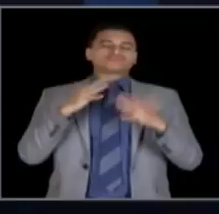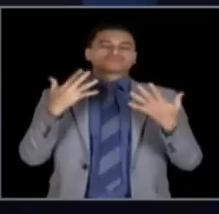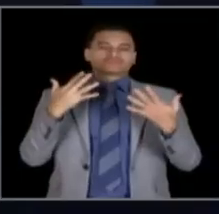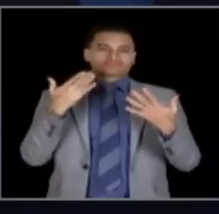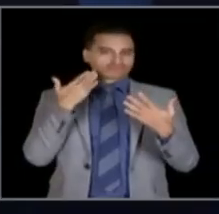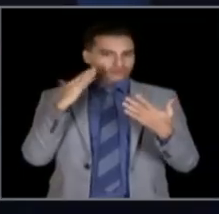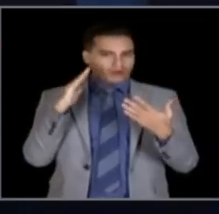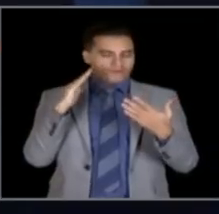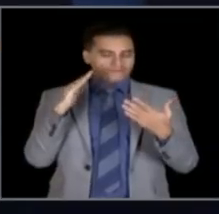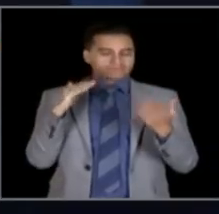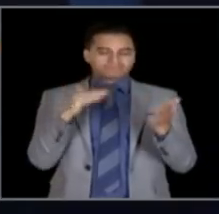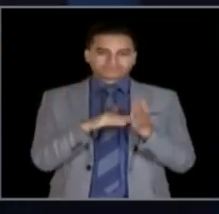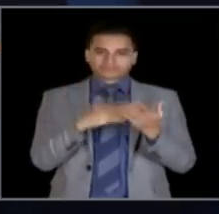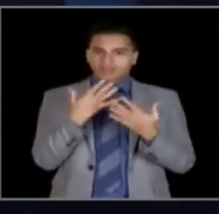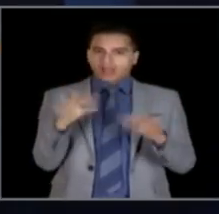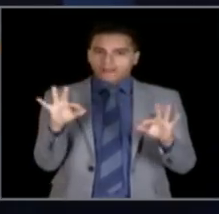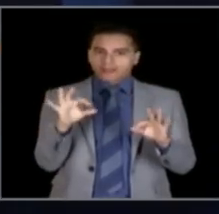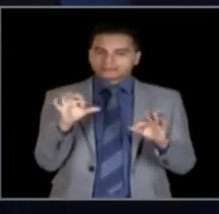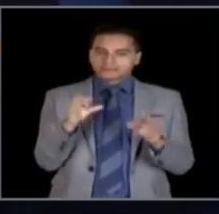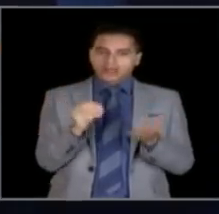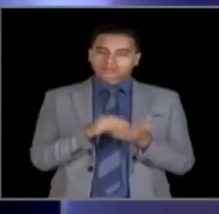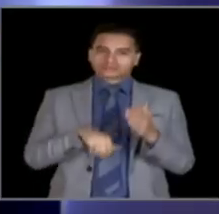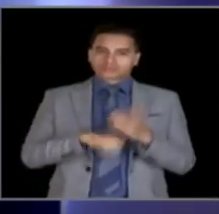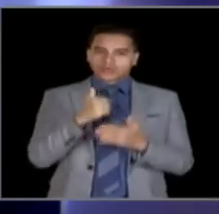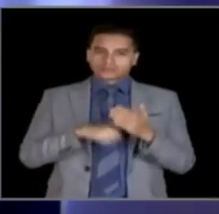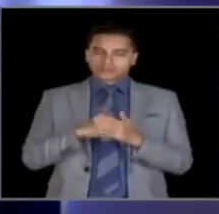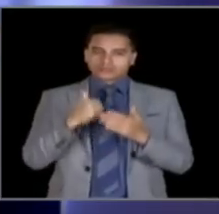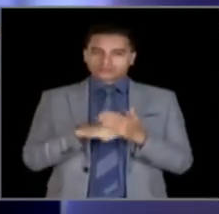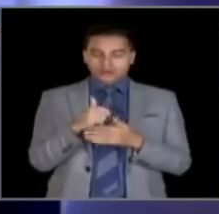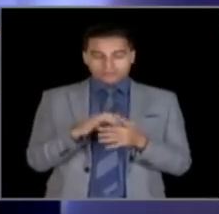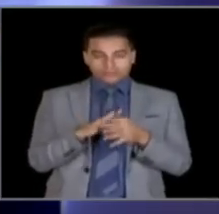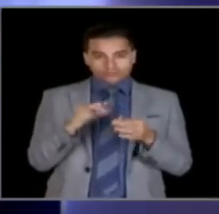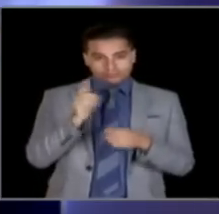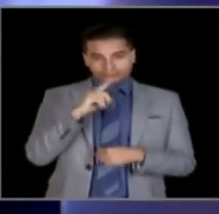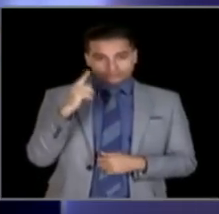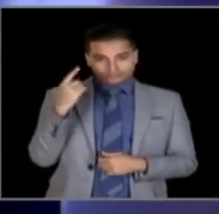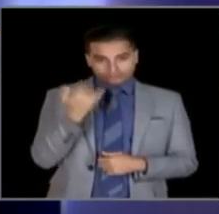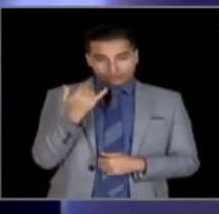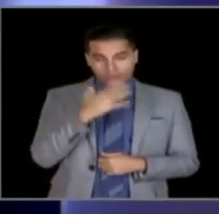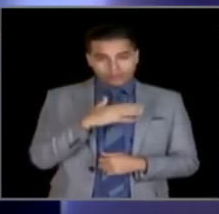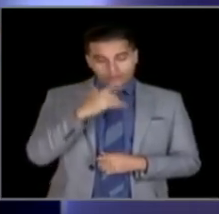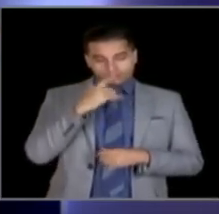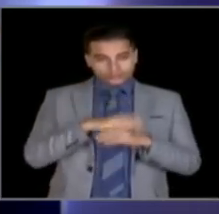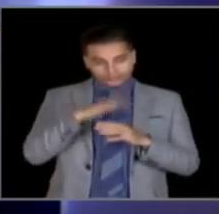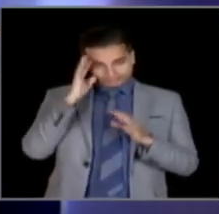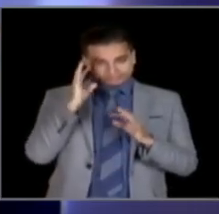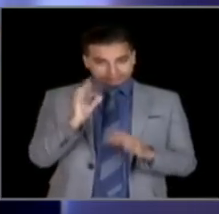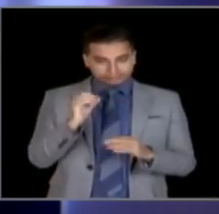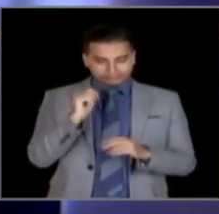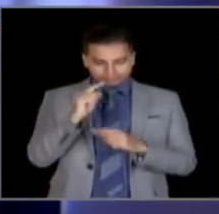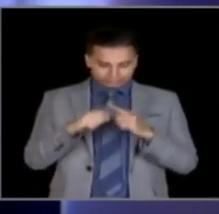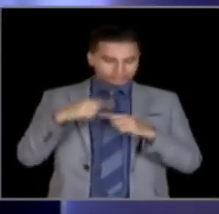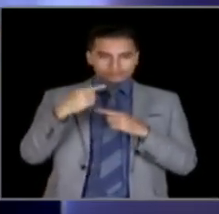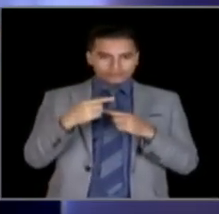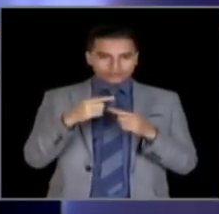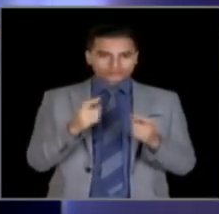كرمنا حققنا التسع نقاط كامله. وفي مجموعة ما كانتش سهلة بالمرة، فيها أشخاص كلهم محترمين. بعد كده ربنا